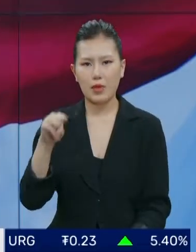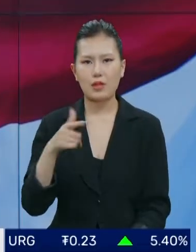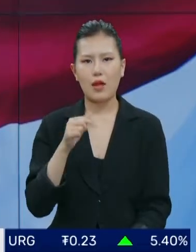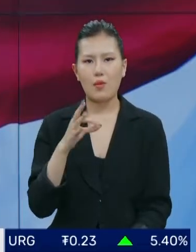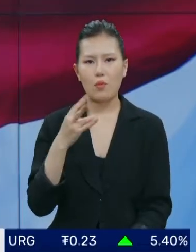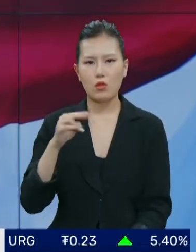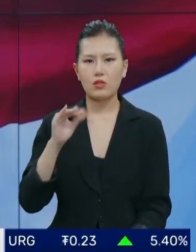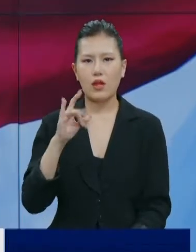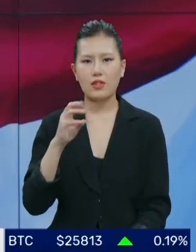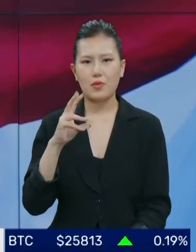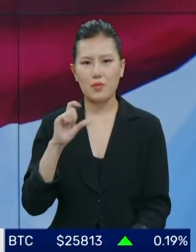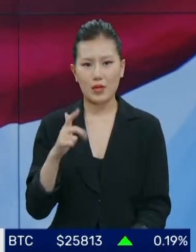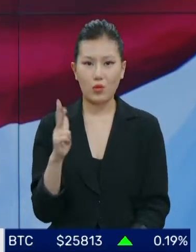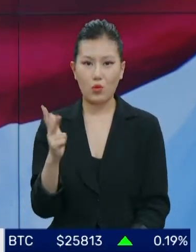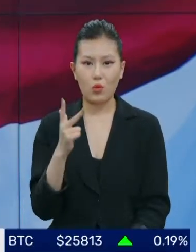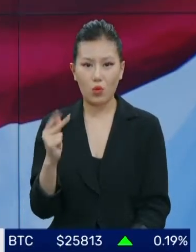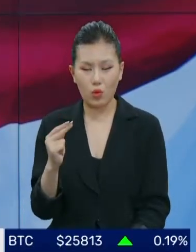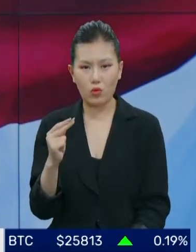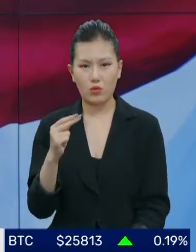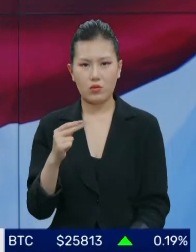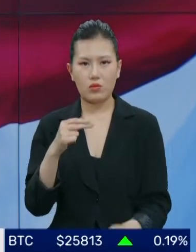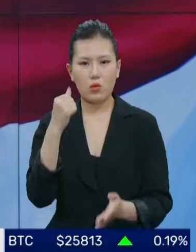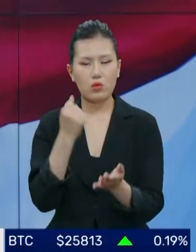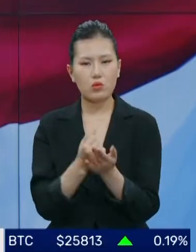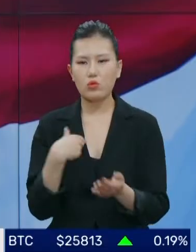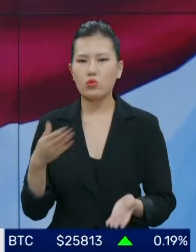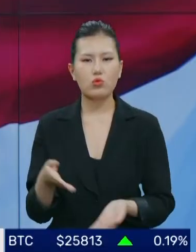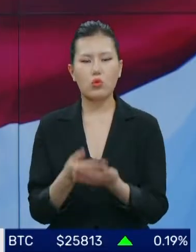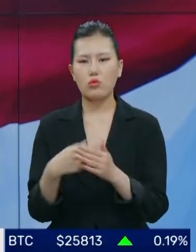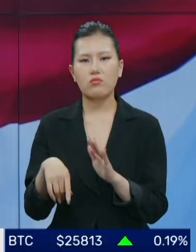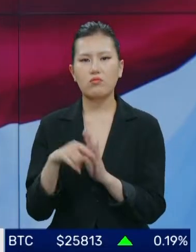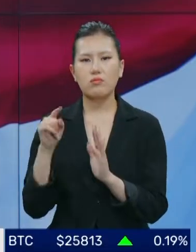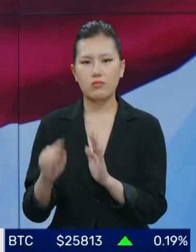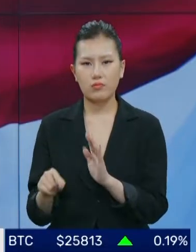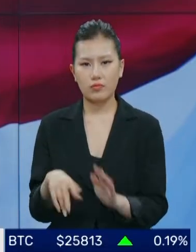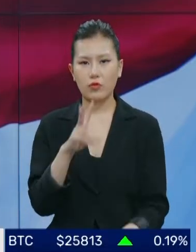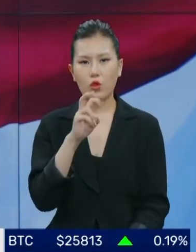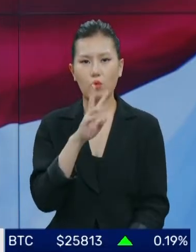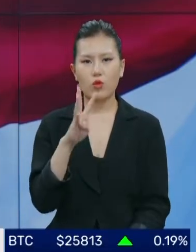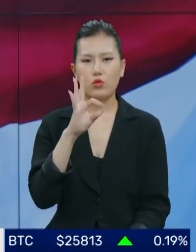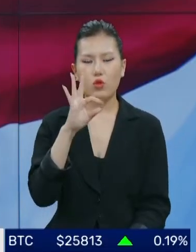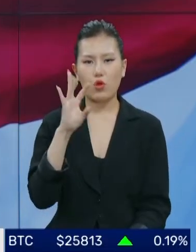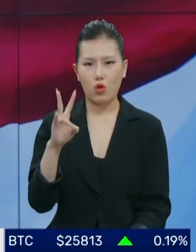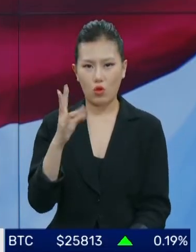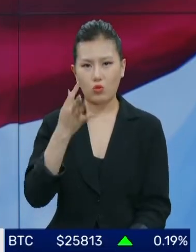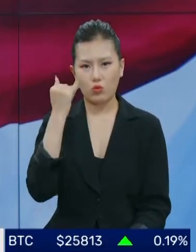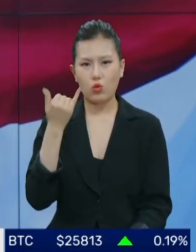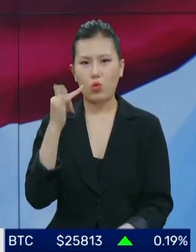Чимэгнар эсрэг комментарч зөвшөөрөөгүй санал өгсөн байна. Энэ хуулийн өөрчлөлтөөр 2024 оны улсын хурлын